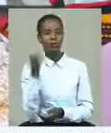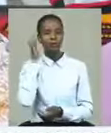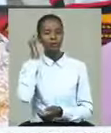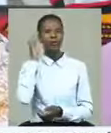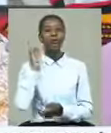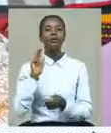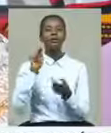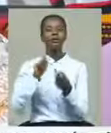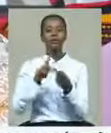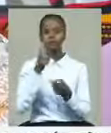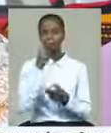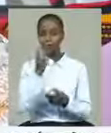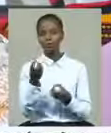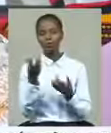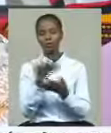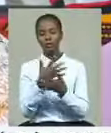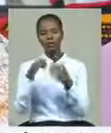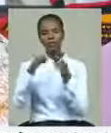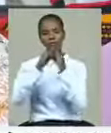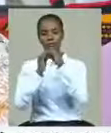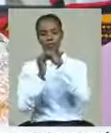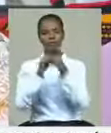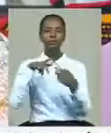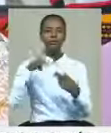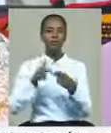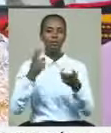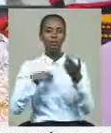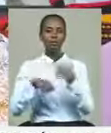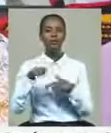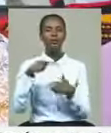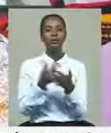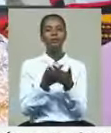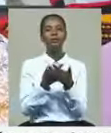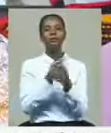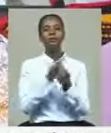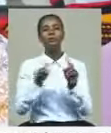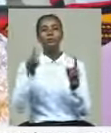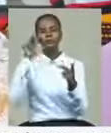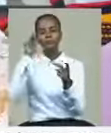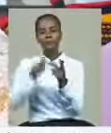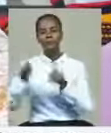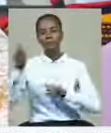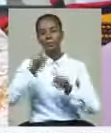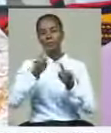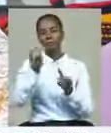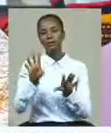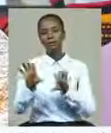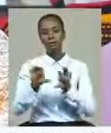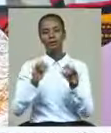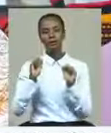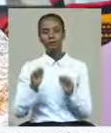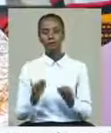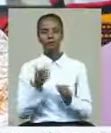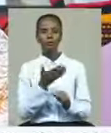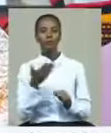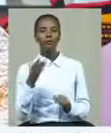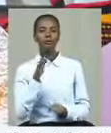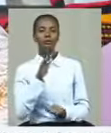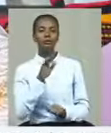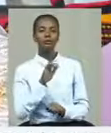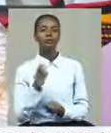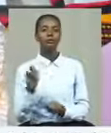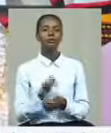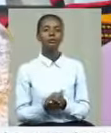ተሳክቶ እናያለን። ብዙ ነገሮች በትግል ነው ሲሳኩ የመጡትና ይሄ ግን ማሳካትና ለህብረተሰቡ ተጠቃሚ ማድረግ የሚቻል ነገሮችን ግን